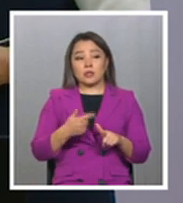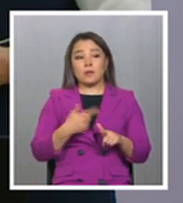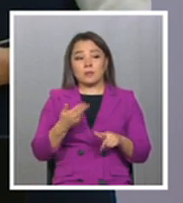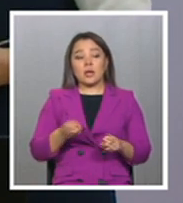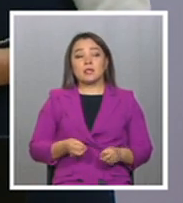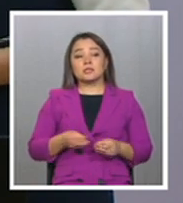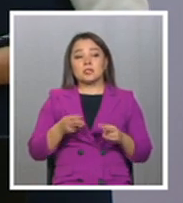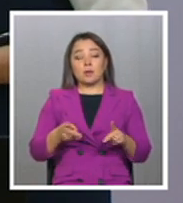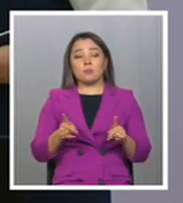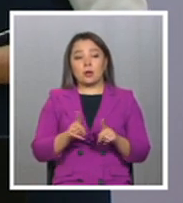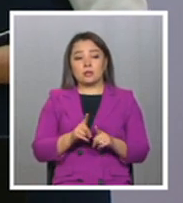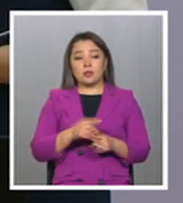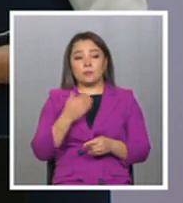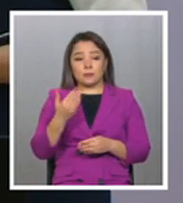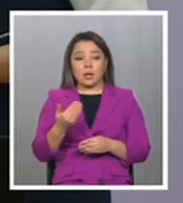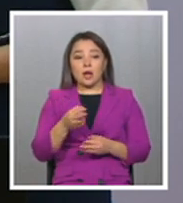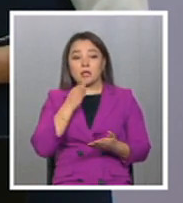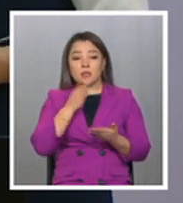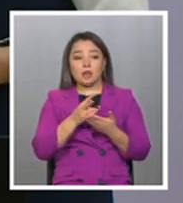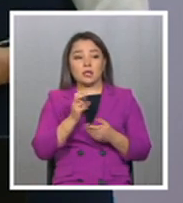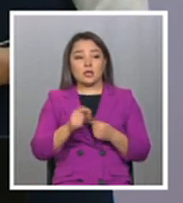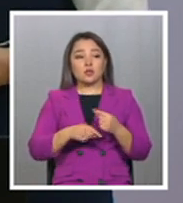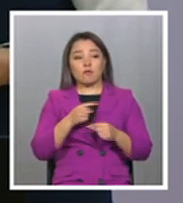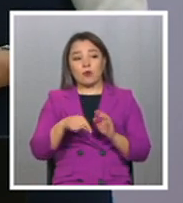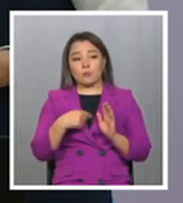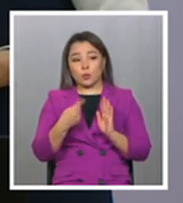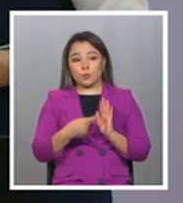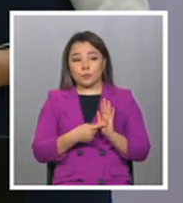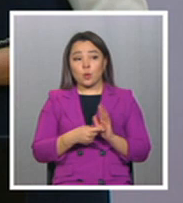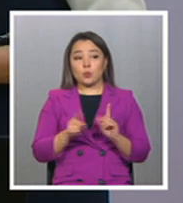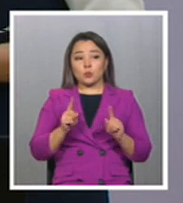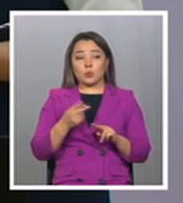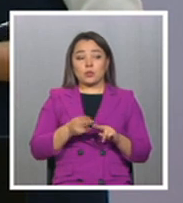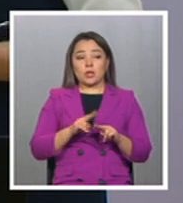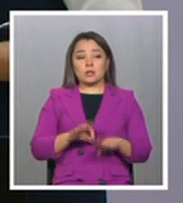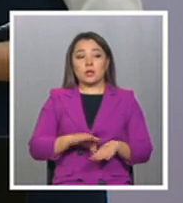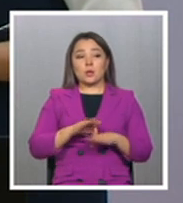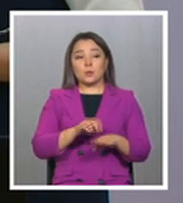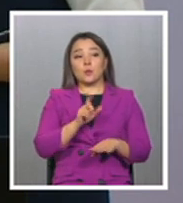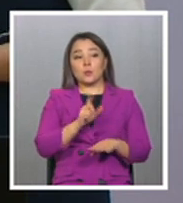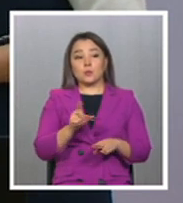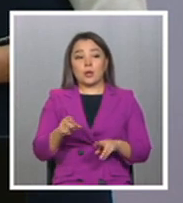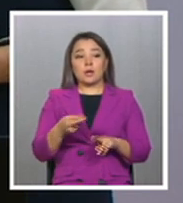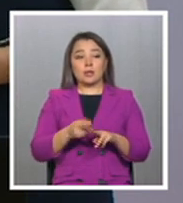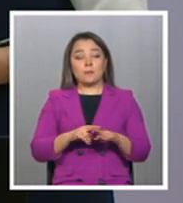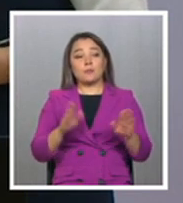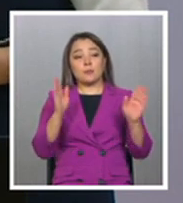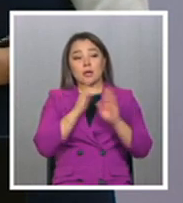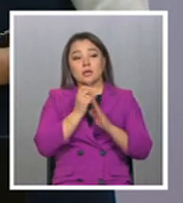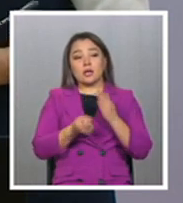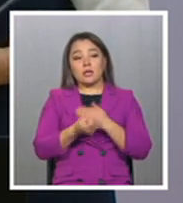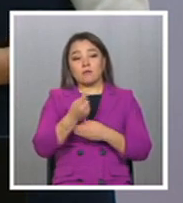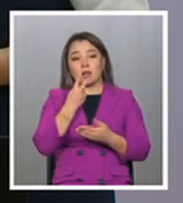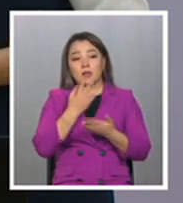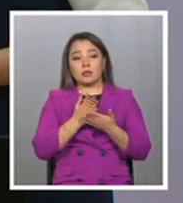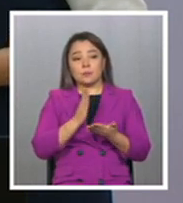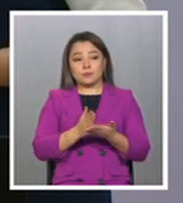экстремальными. Ответьте на следующий вопрос. Что несут людям эти природные явления?